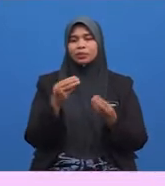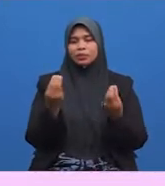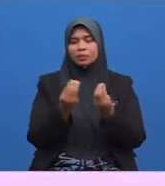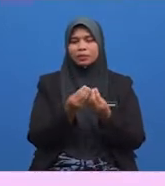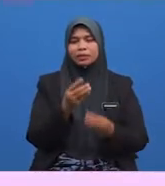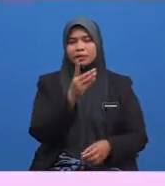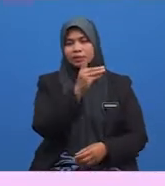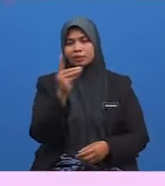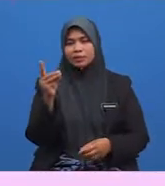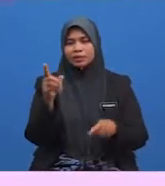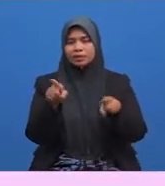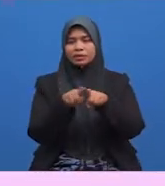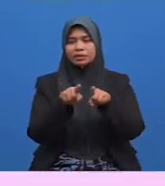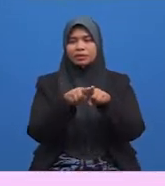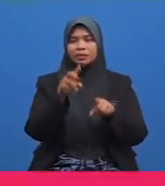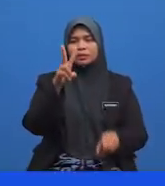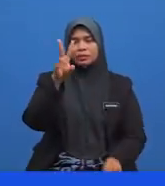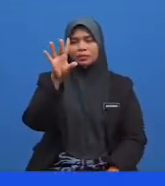dengan 28.